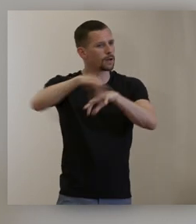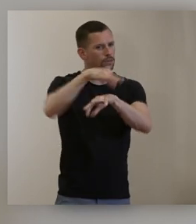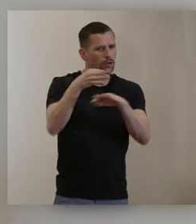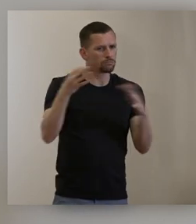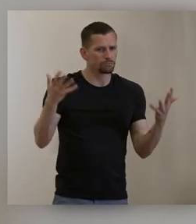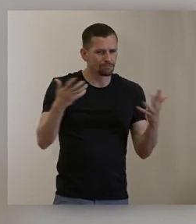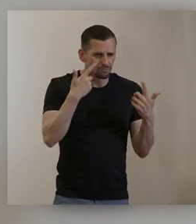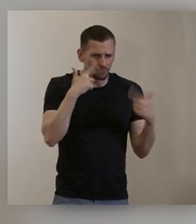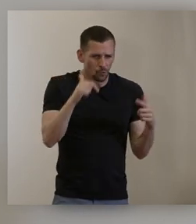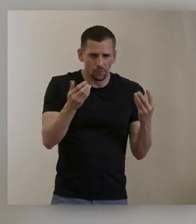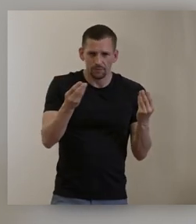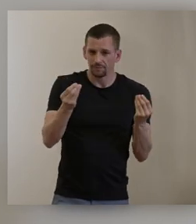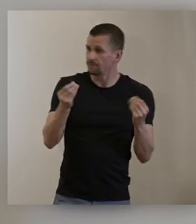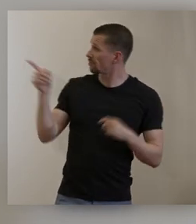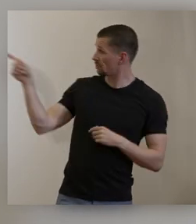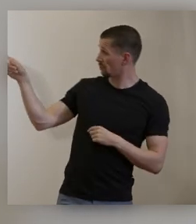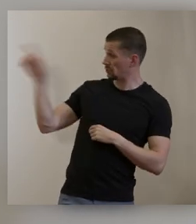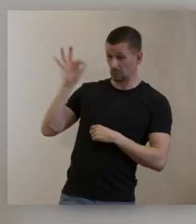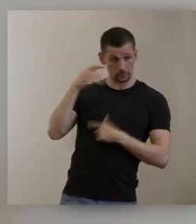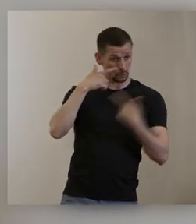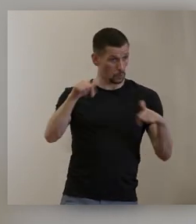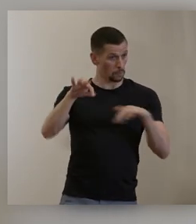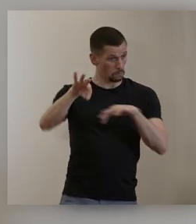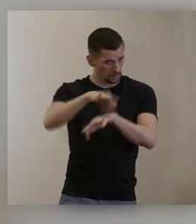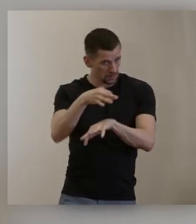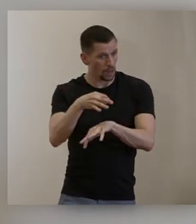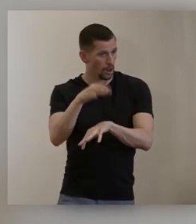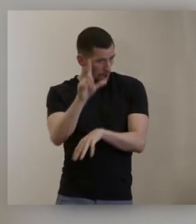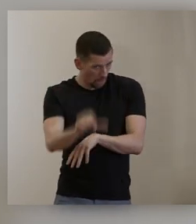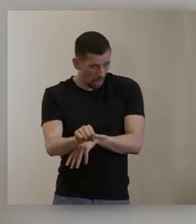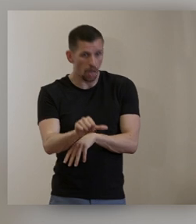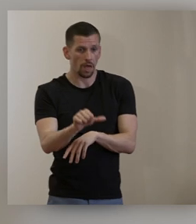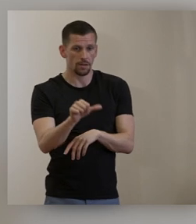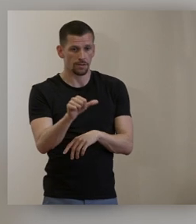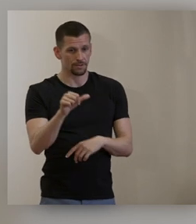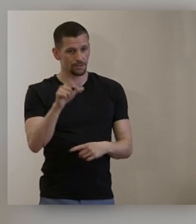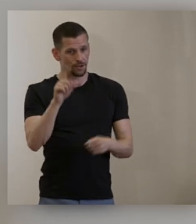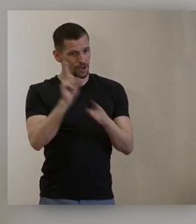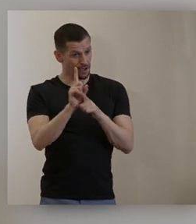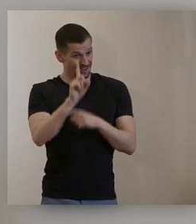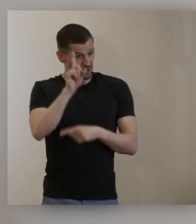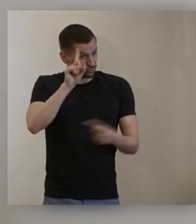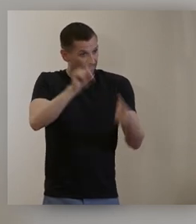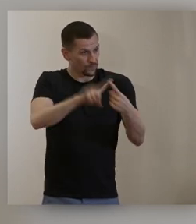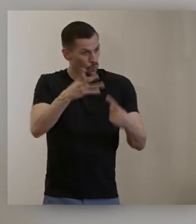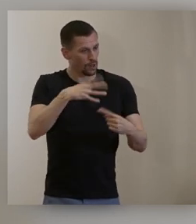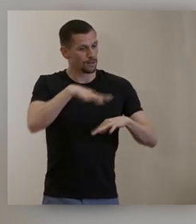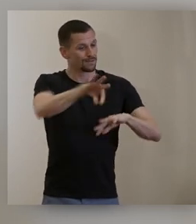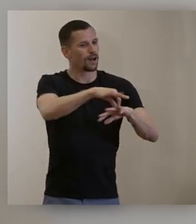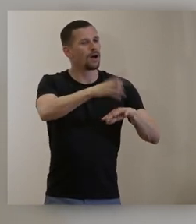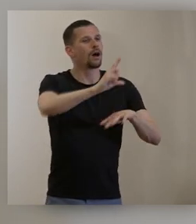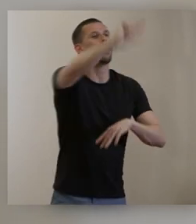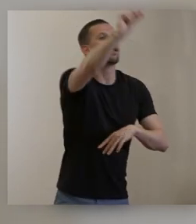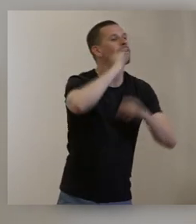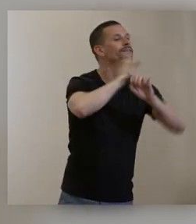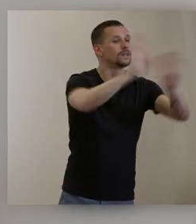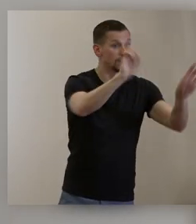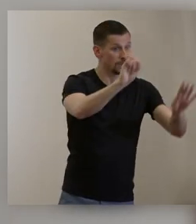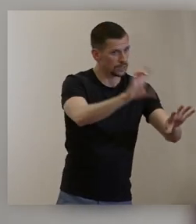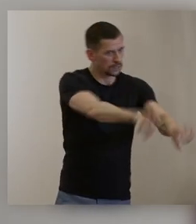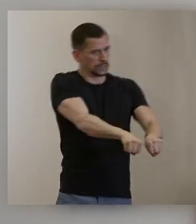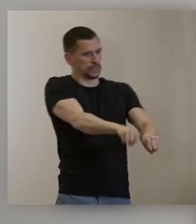la fois une manière pour les maîtres de s'attacher les esclaves, comme il le dit. On voit l'adhésion aux valeurs de la société des maîtres,